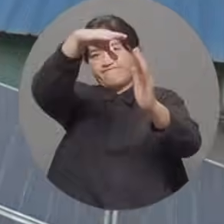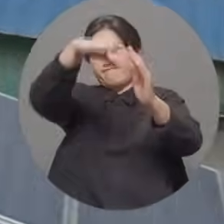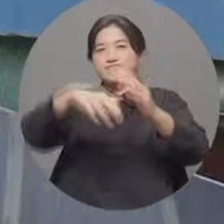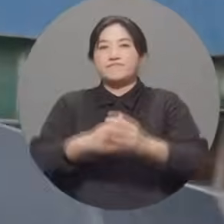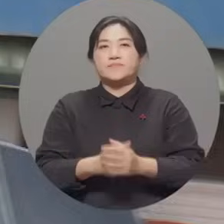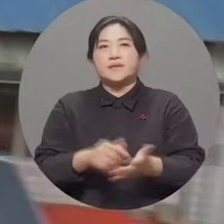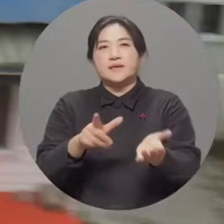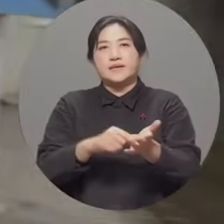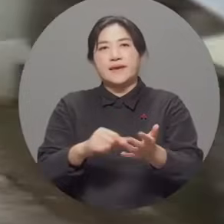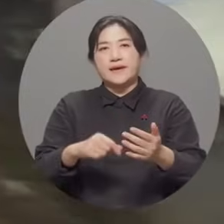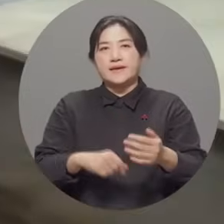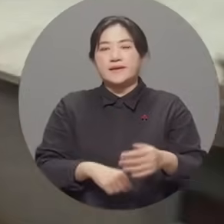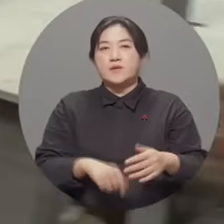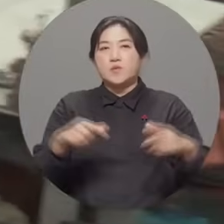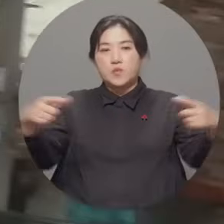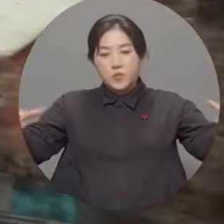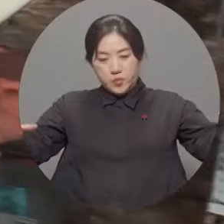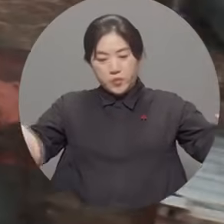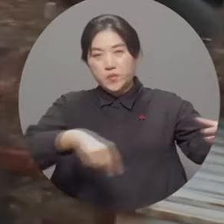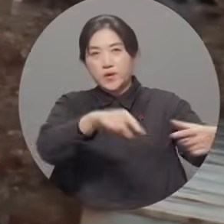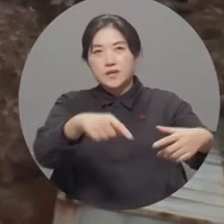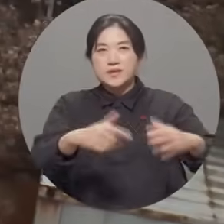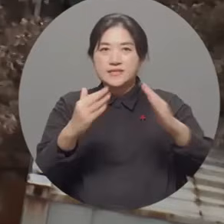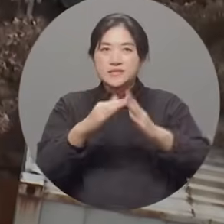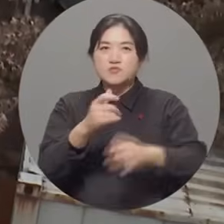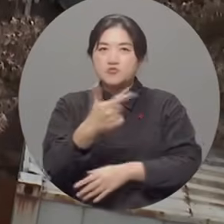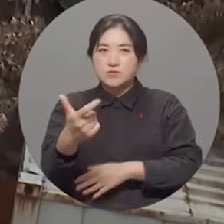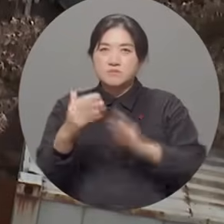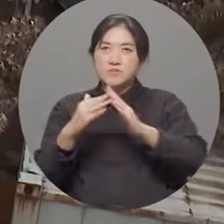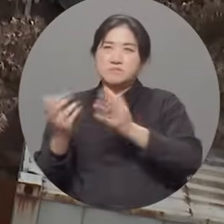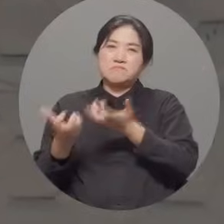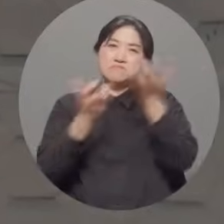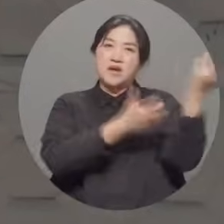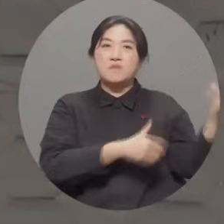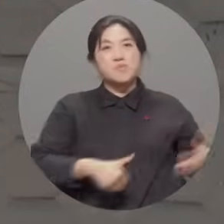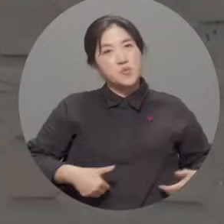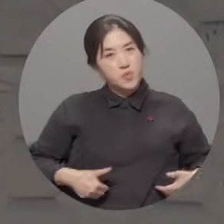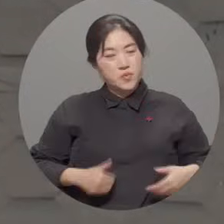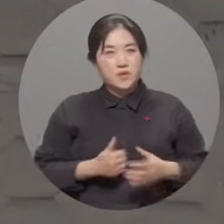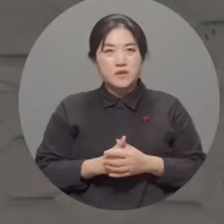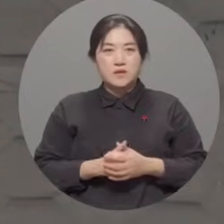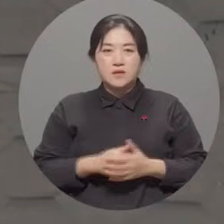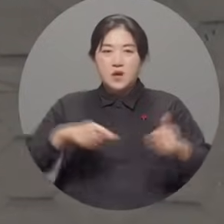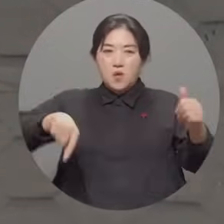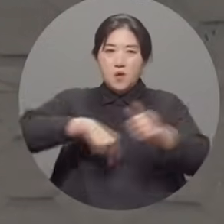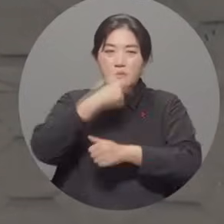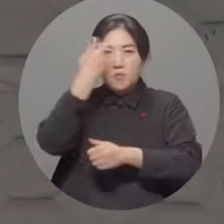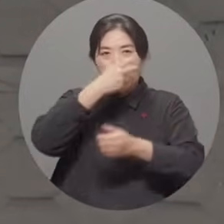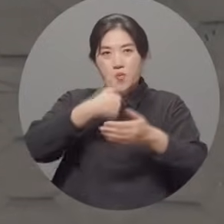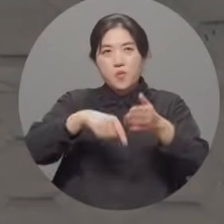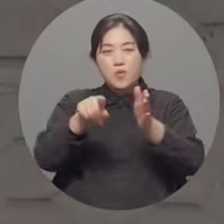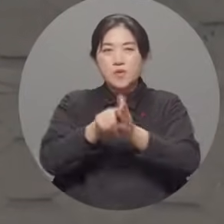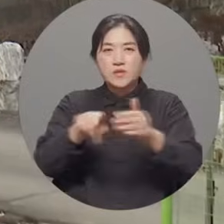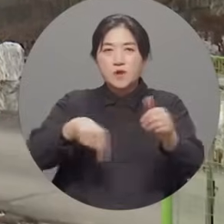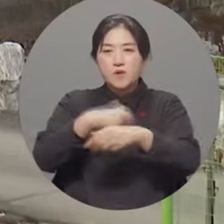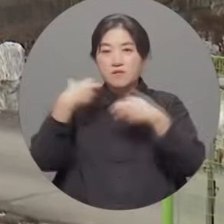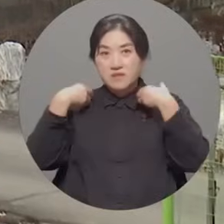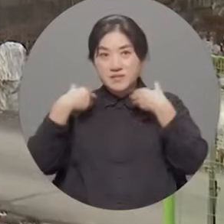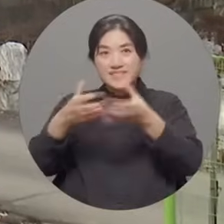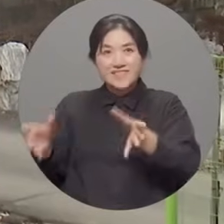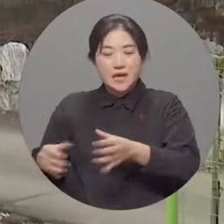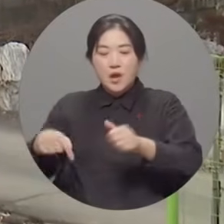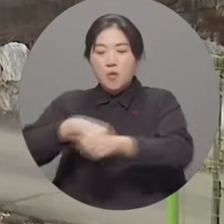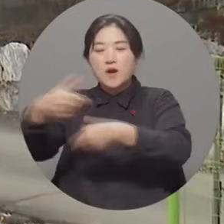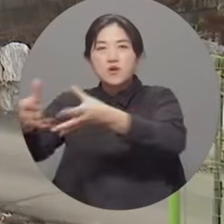약 2제곱킬로미터 안에 사는 60세대가 집을 옮겨야 합니다. 생태 환경 보전을 위해 환경단체들은 댐